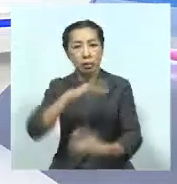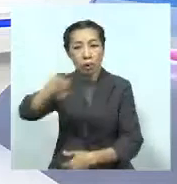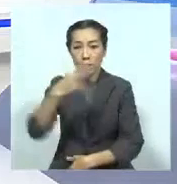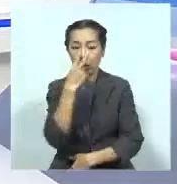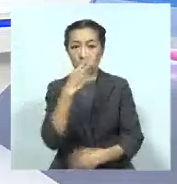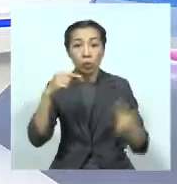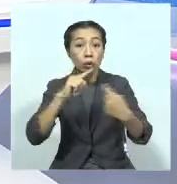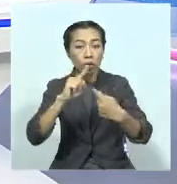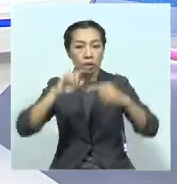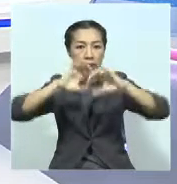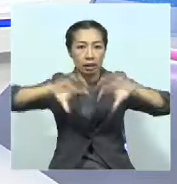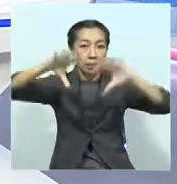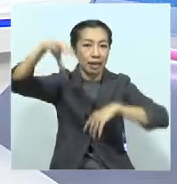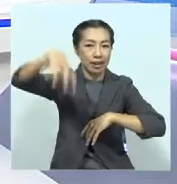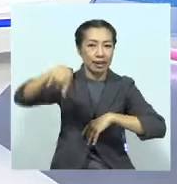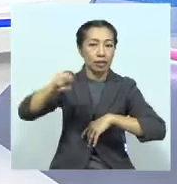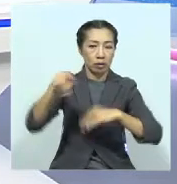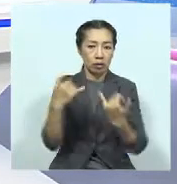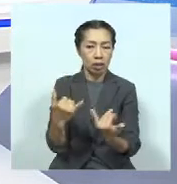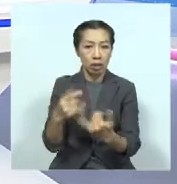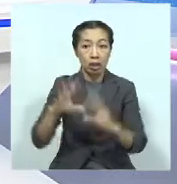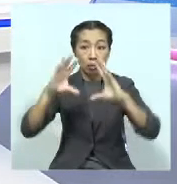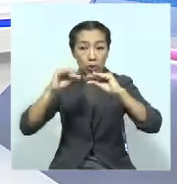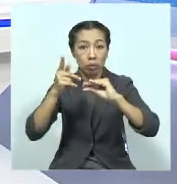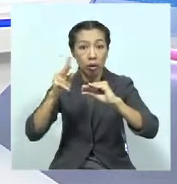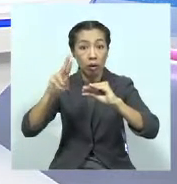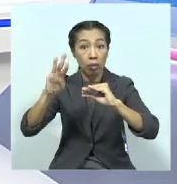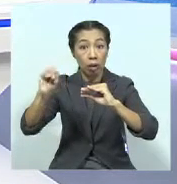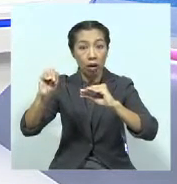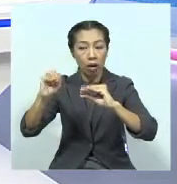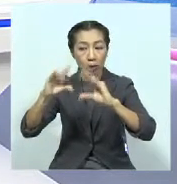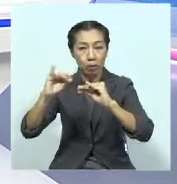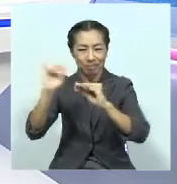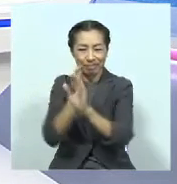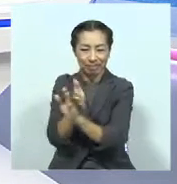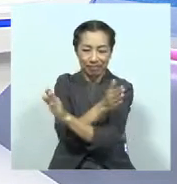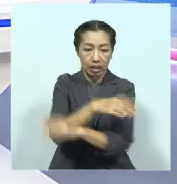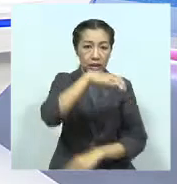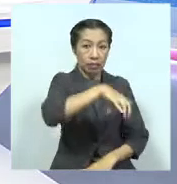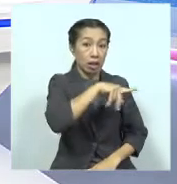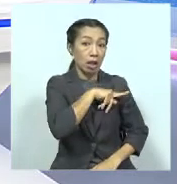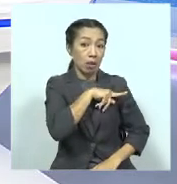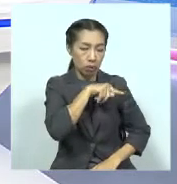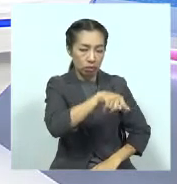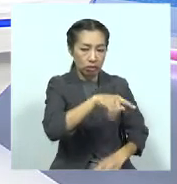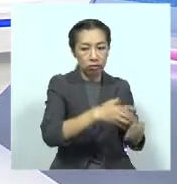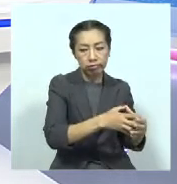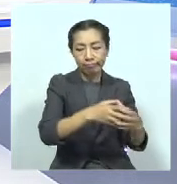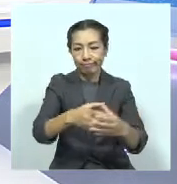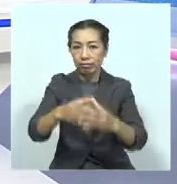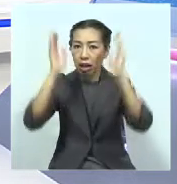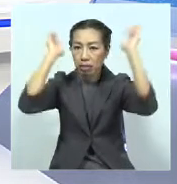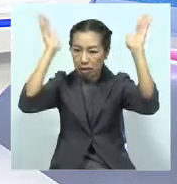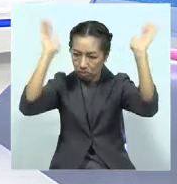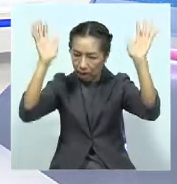ตรงนี้จะพาไปดูบรรยากาศที่ทำเนียบรัฐบาลนะคะก่อนการประชุมคณะรัฐมนตรีวันนี้สำนักงานพระพุทธศาสนาแห่งชาติก็มาประชาสัม